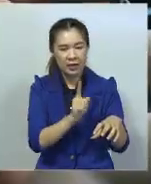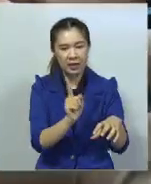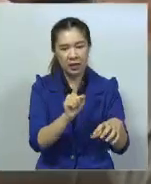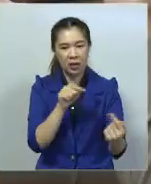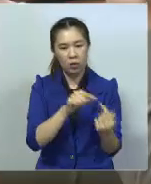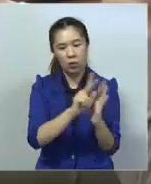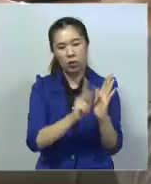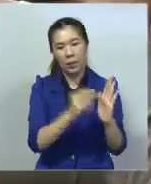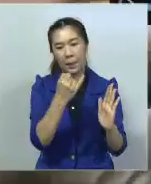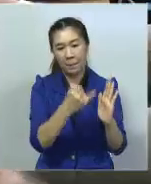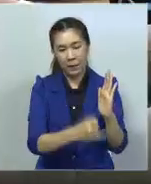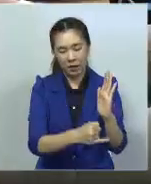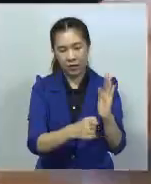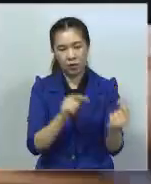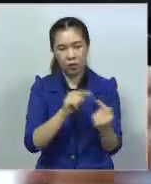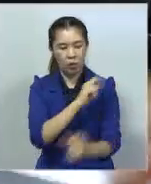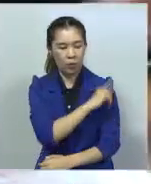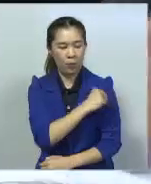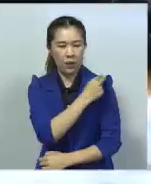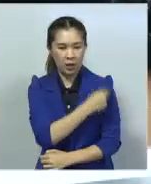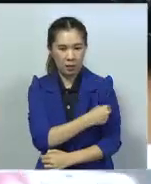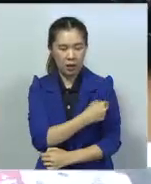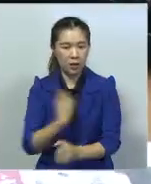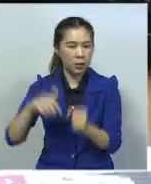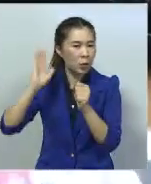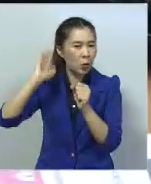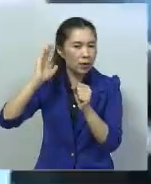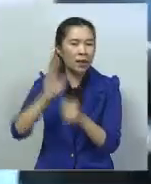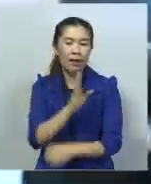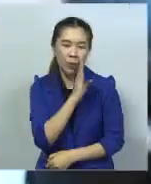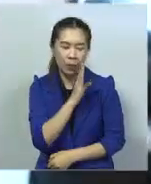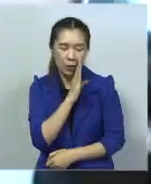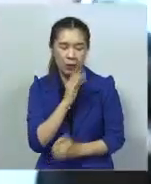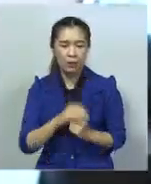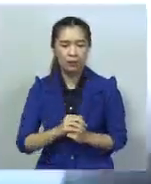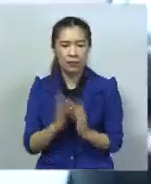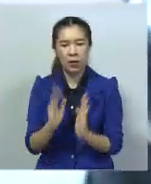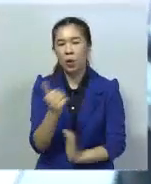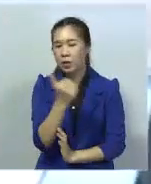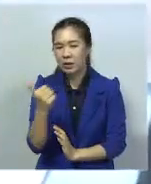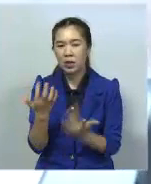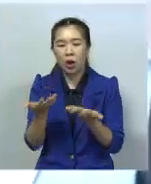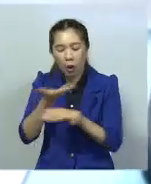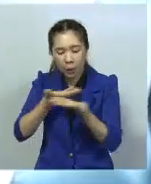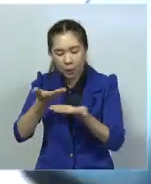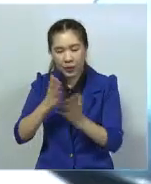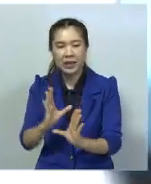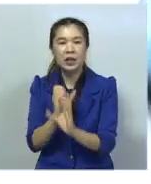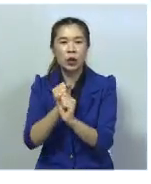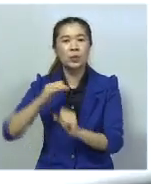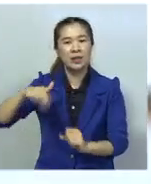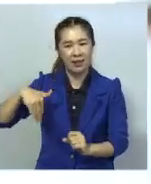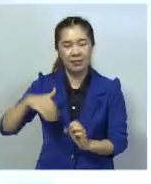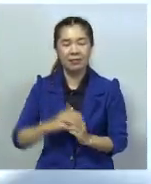าเข้าข่ายความผิดตามพระราชบัญญัติสถานพยาบาลข้อหาโฆษณาเกินจริงส่วนข้อหาอื่นๆยังรอการพิจารณาอยู่ค่ะ